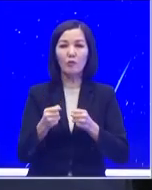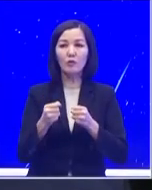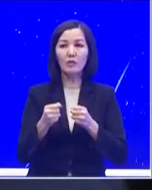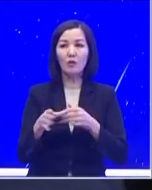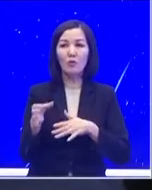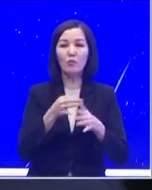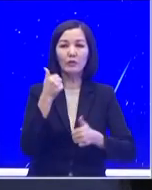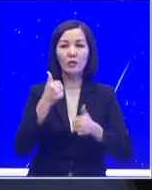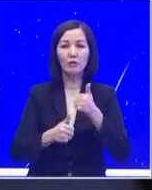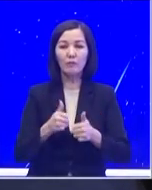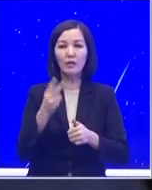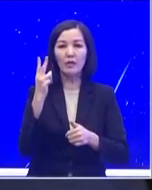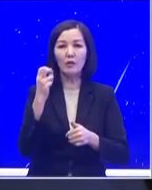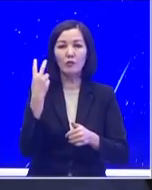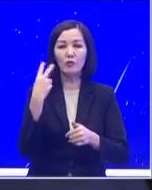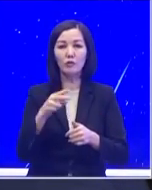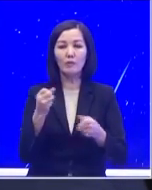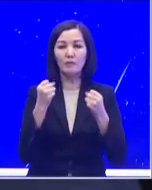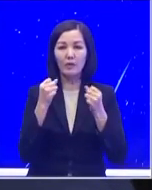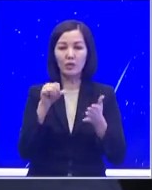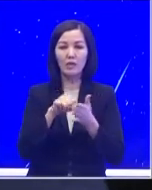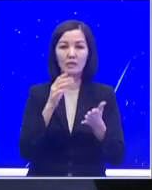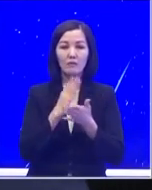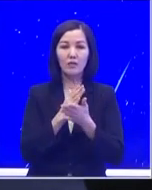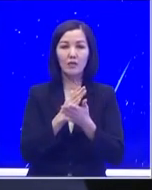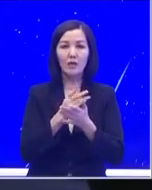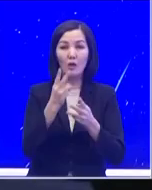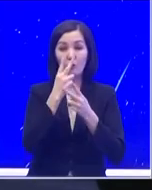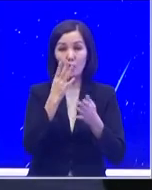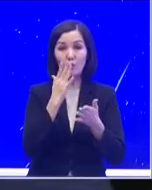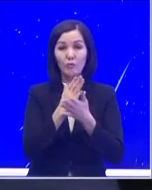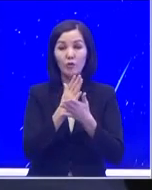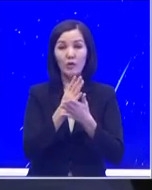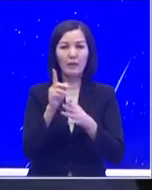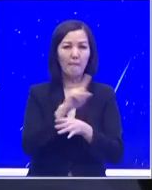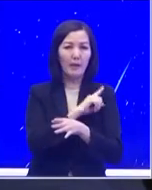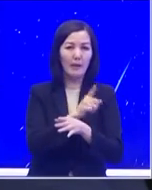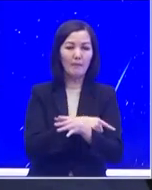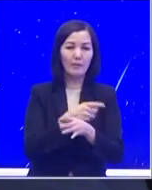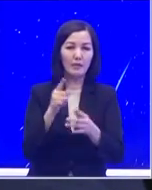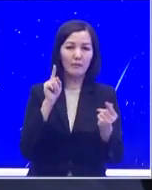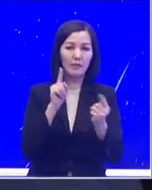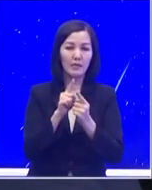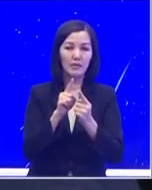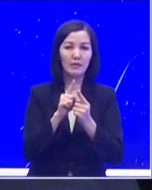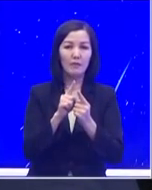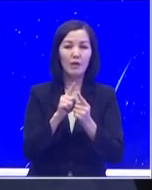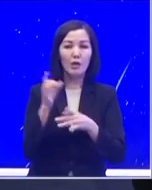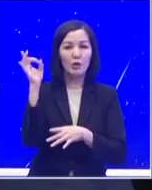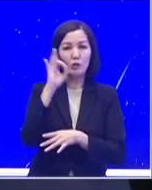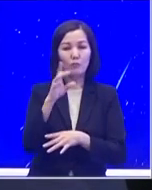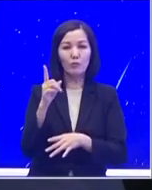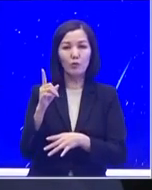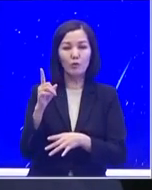облыстық чемпионатқа 220-ға тарта спортшы қатысып жатыр. Өздеріңіз көріп тұрғандай, кілең мықтылар алаңға жұдырықтасып, чемпиондық